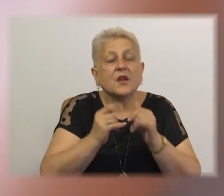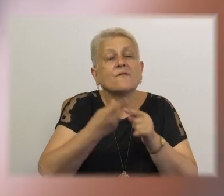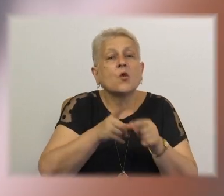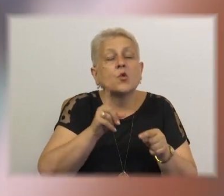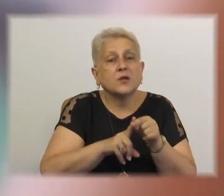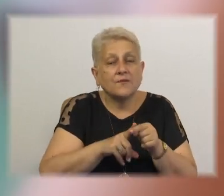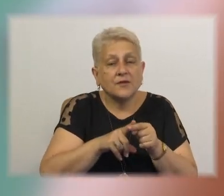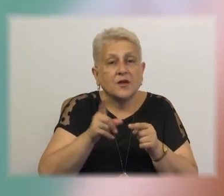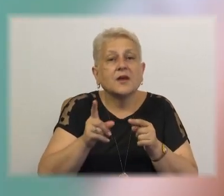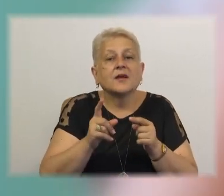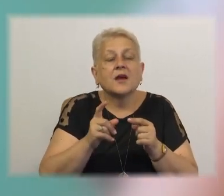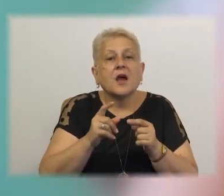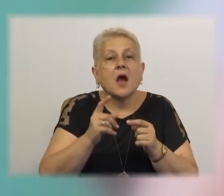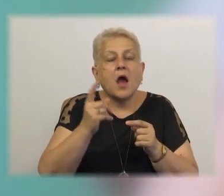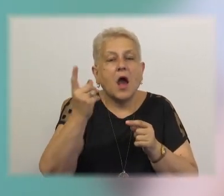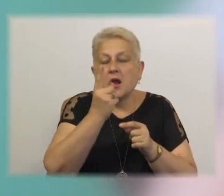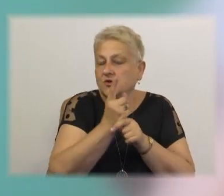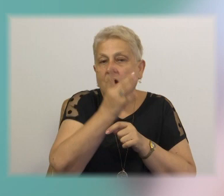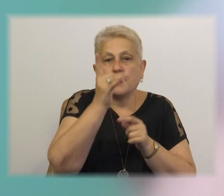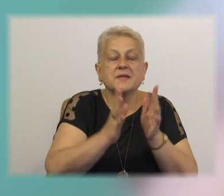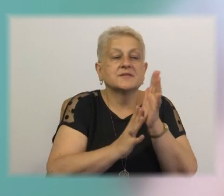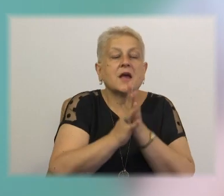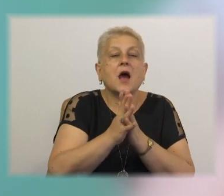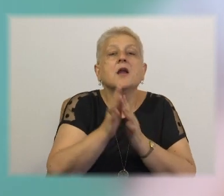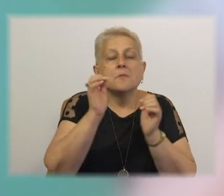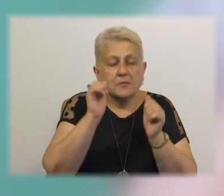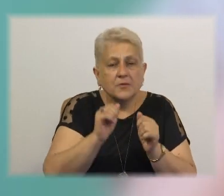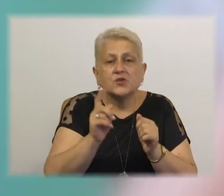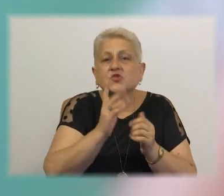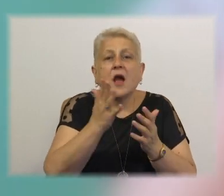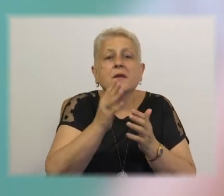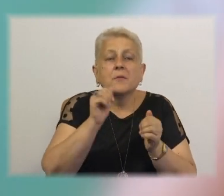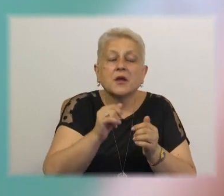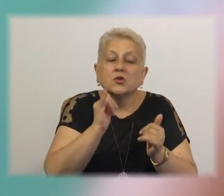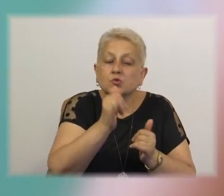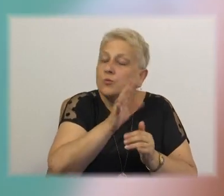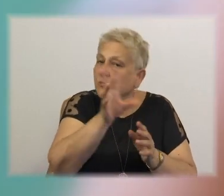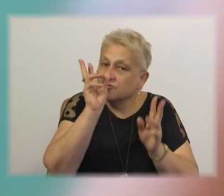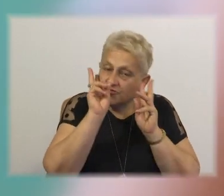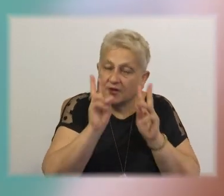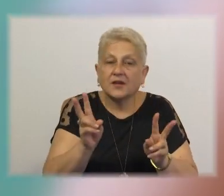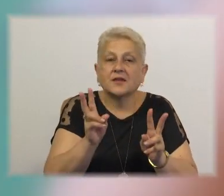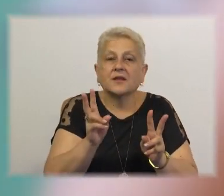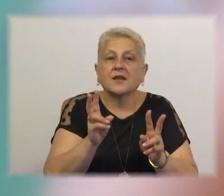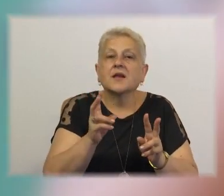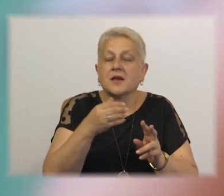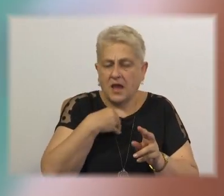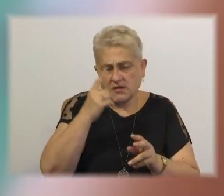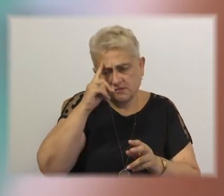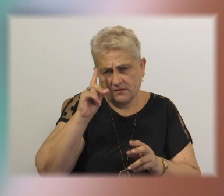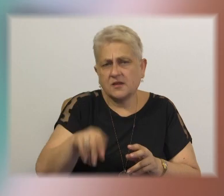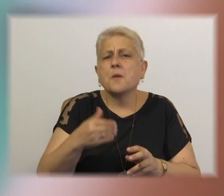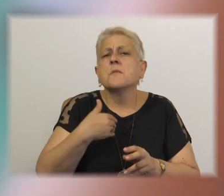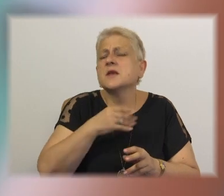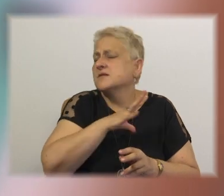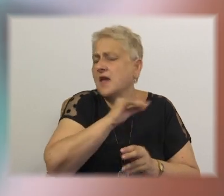որտեղ իրանք քանի որ առաջին անգամ են այդ ծառերի հետ, կարա չգիտեն ինչքան պետք է ջրի։ Մենակ, հա, ես գիտեմ, ես